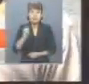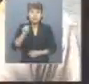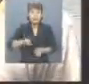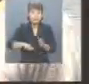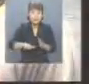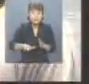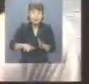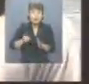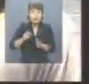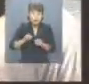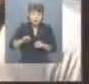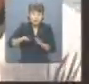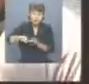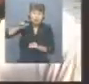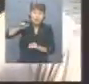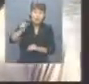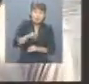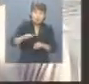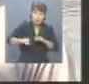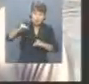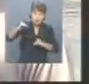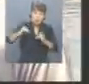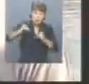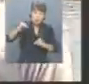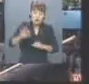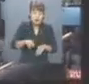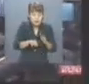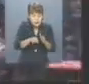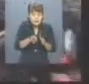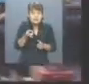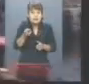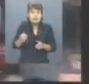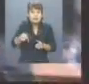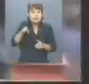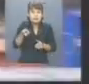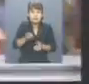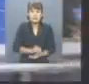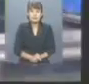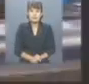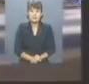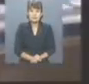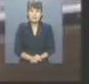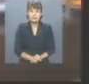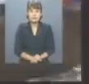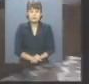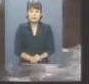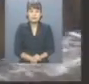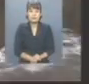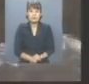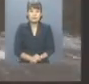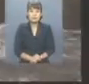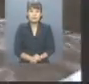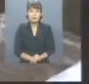ก็ฝั่งนี้ก็รับไปเพิ่มขึ้นนิดหน่อยเท่านั้นเองครับครับผม ไปดูกันที่ปลาย